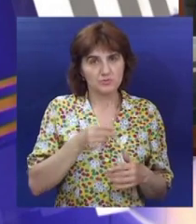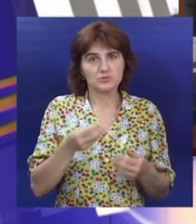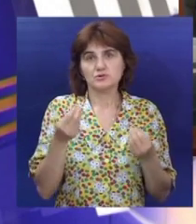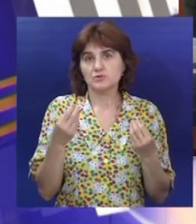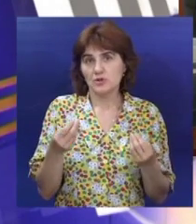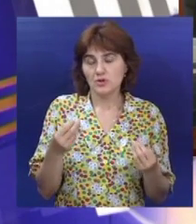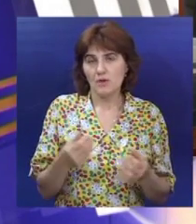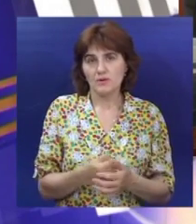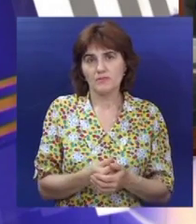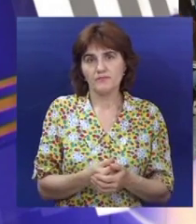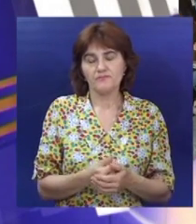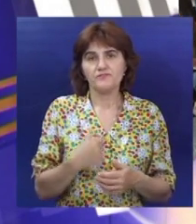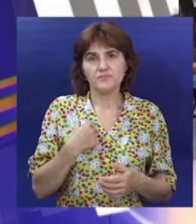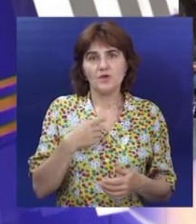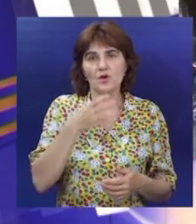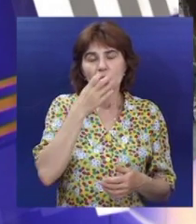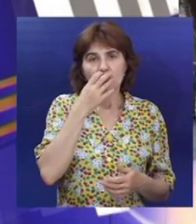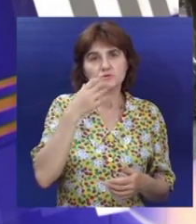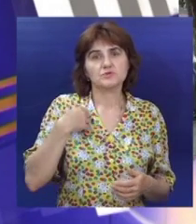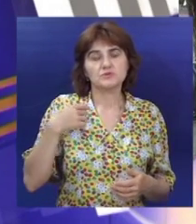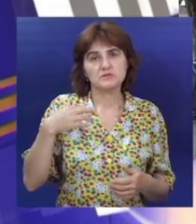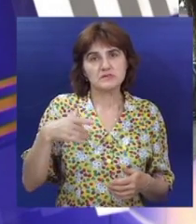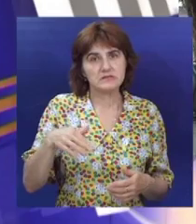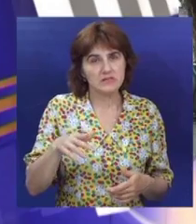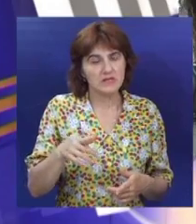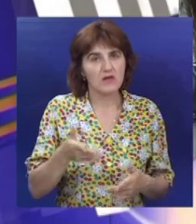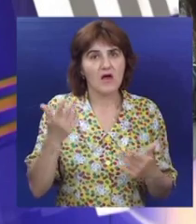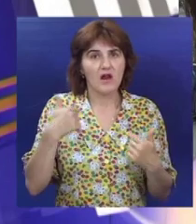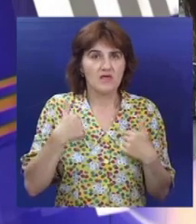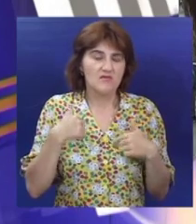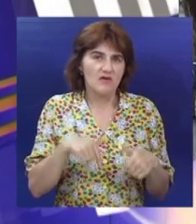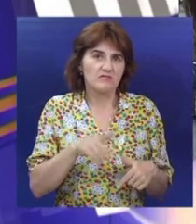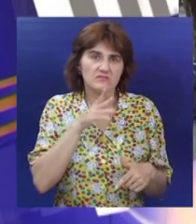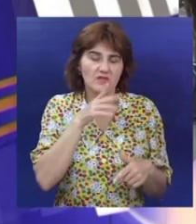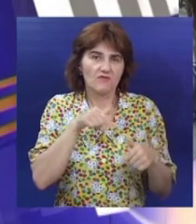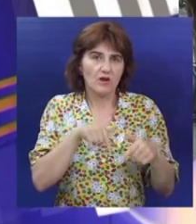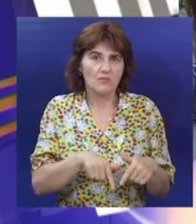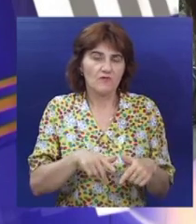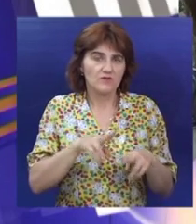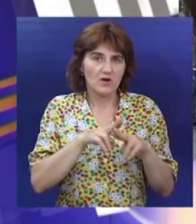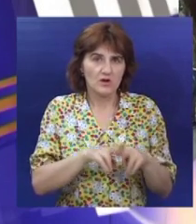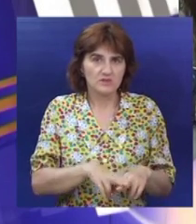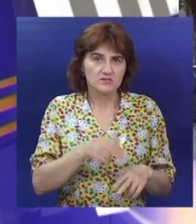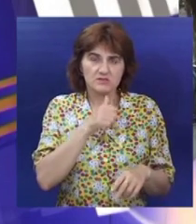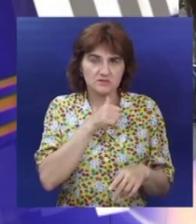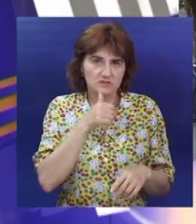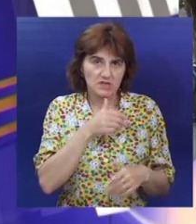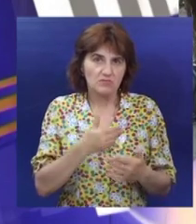naučiti dobrog. Hát szívesen elmennék ilyenekre, mert ezt nem tartom helyesnek,